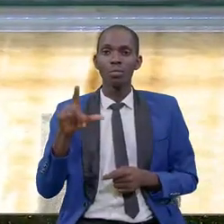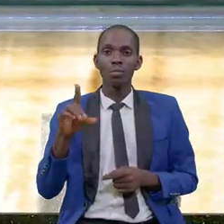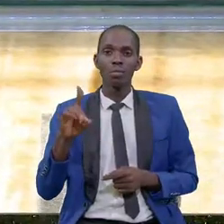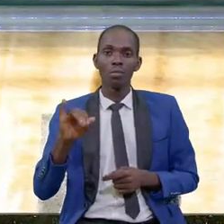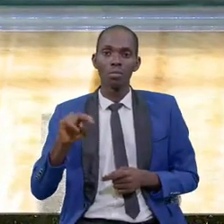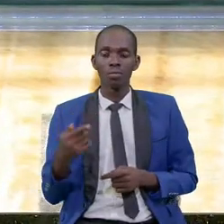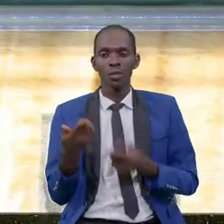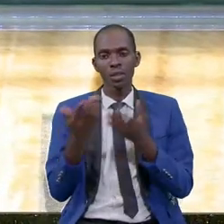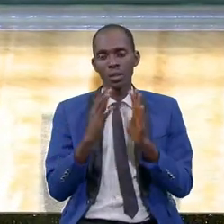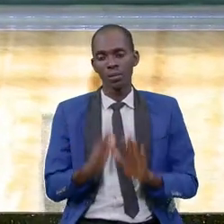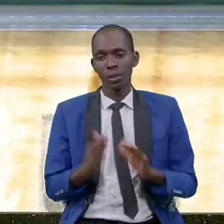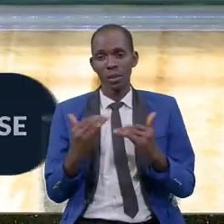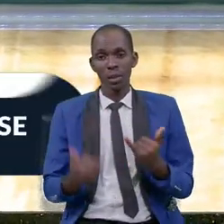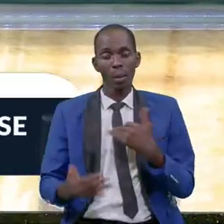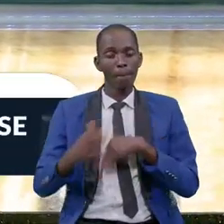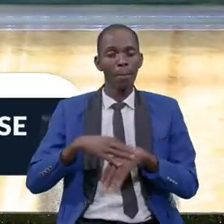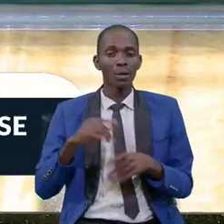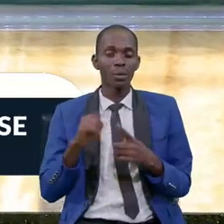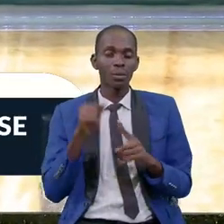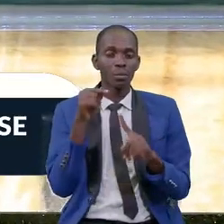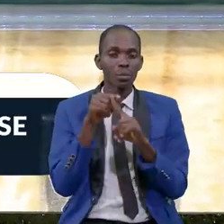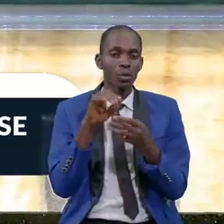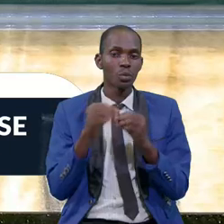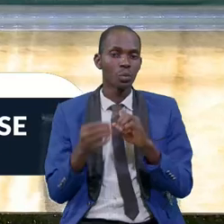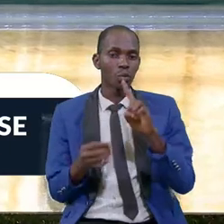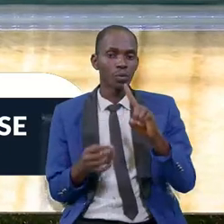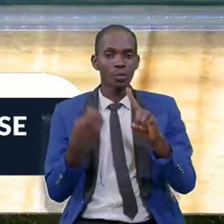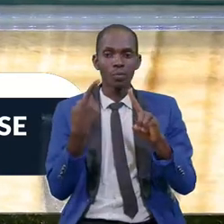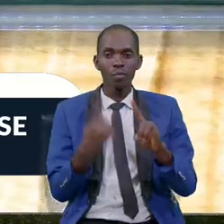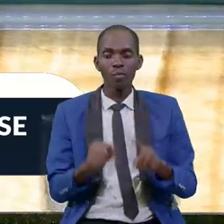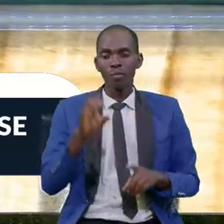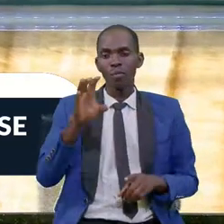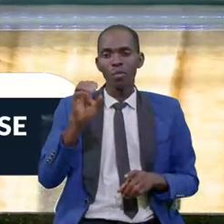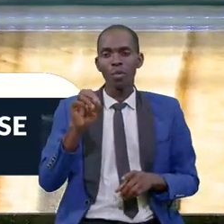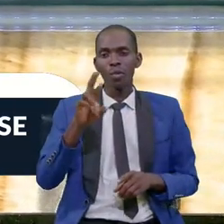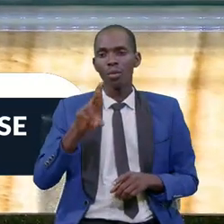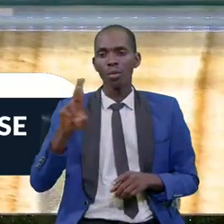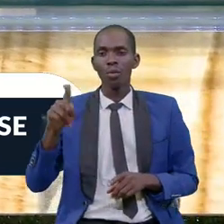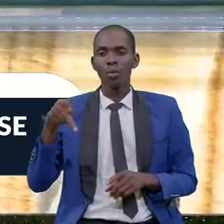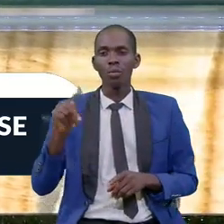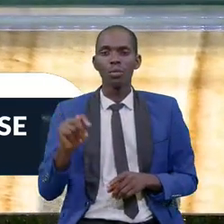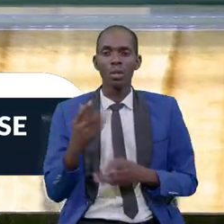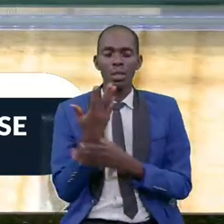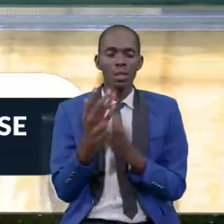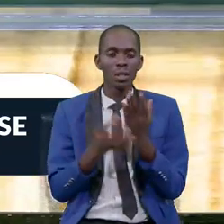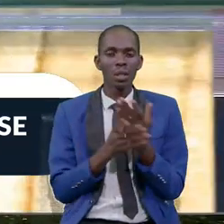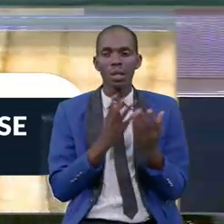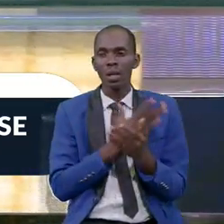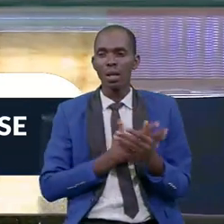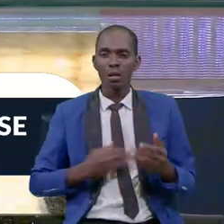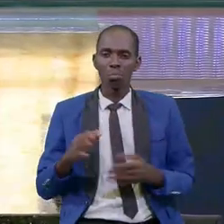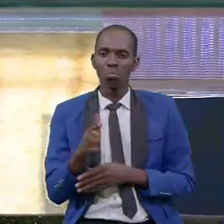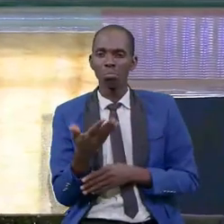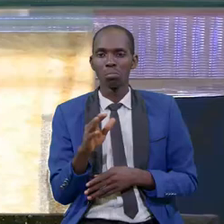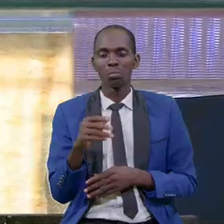voir les mains corrompues et les cœurs pervers des pécheurs résolus pour l'enfer. Nous allons